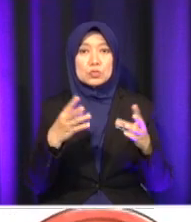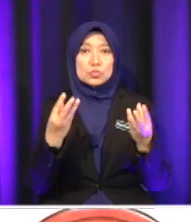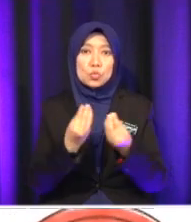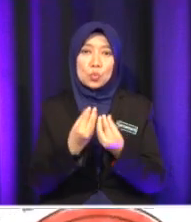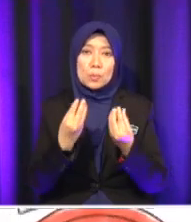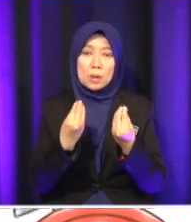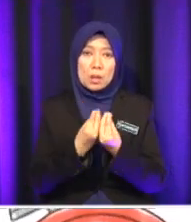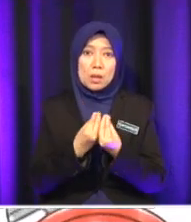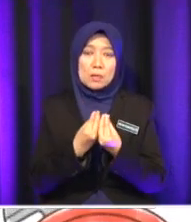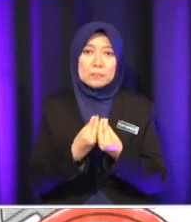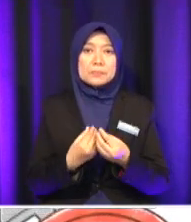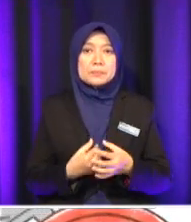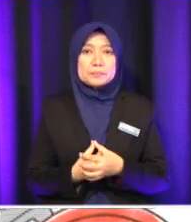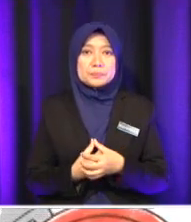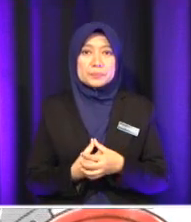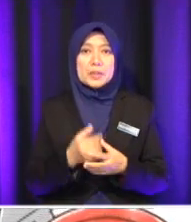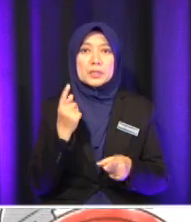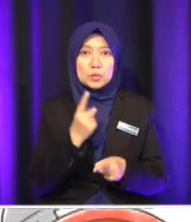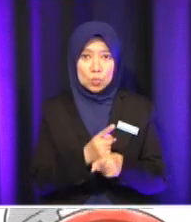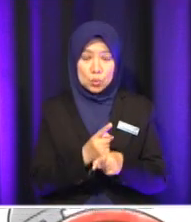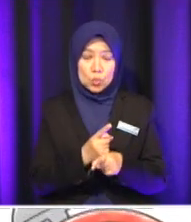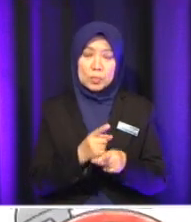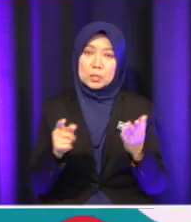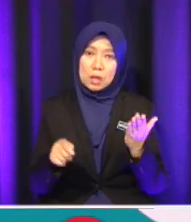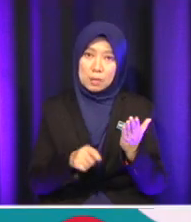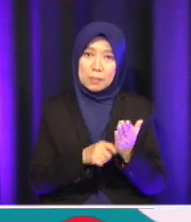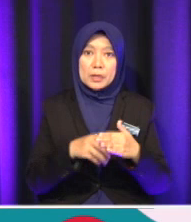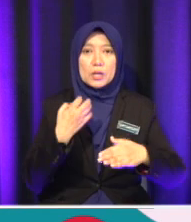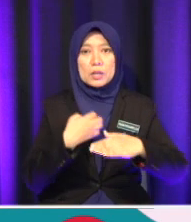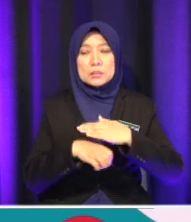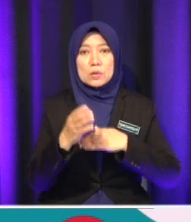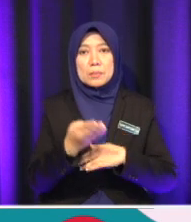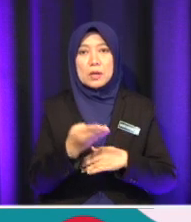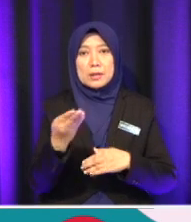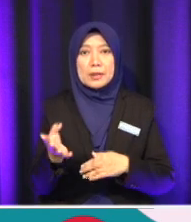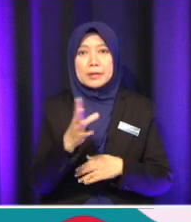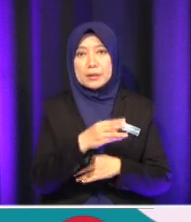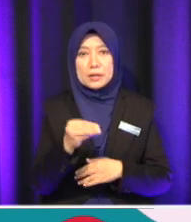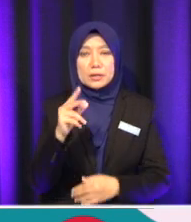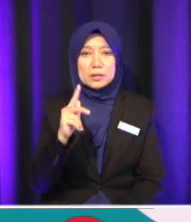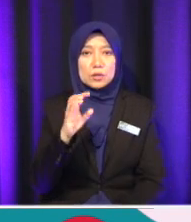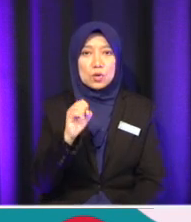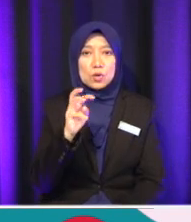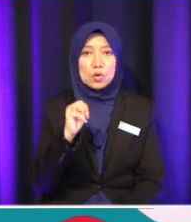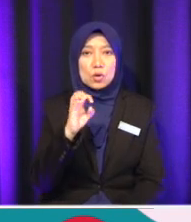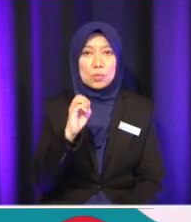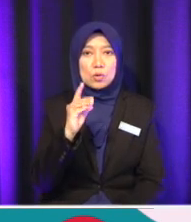Oke jawabannya betul ya peningkatan jumlah nilai export barang dan komoditi oke